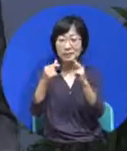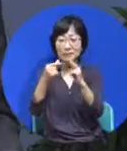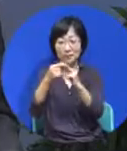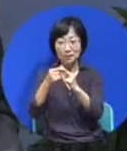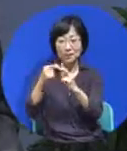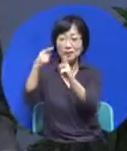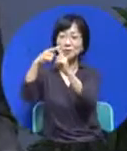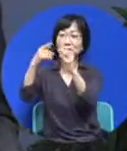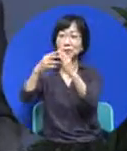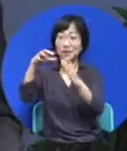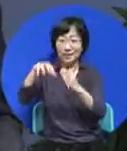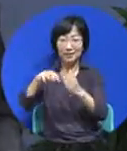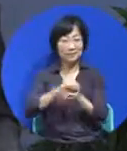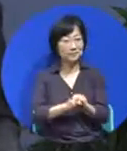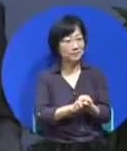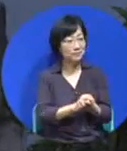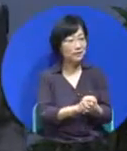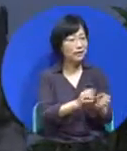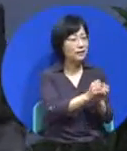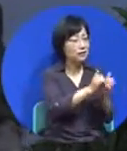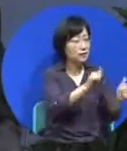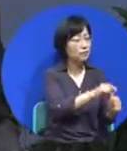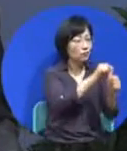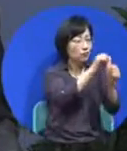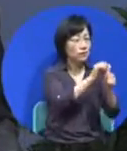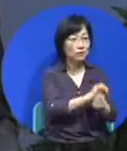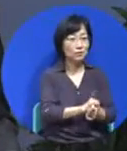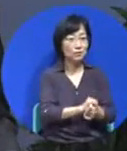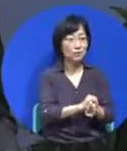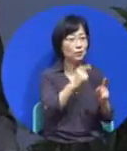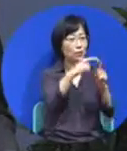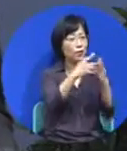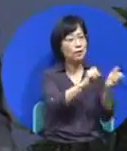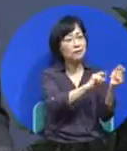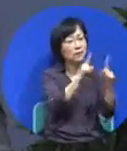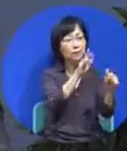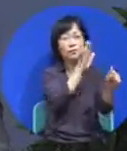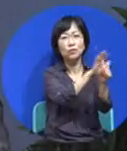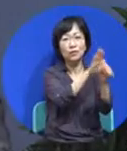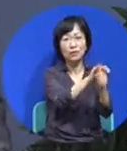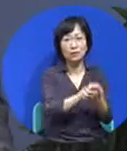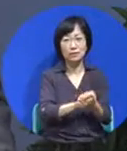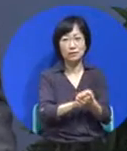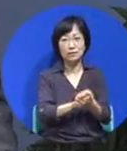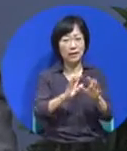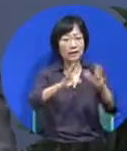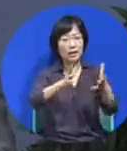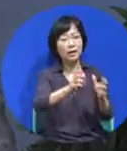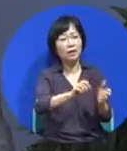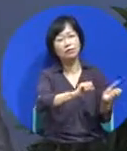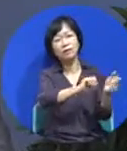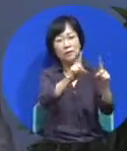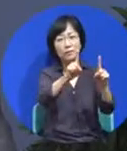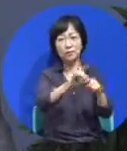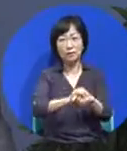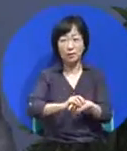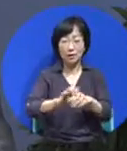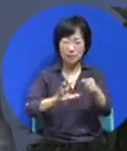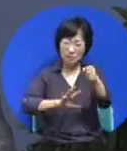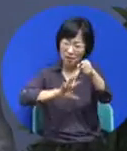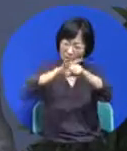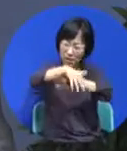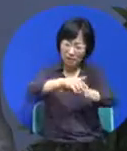살리고 세상 살리고 국가 살리고 세계 살려야 돼요. Our church must stand in the front lines and be able to really save people, save our